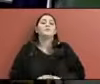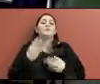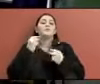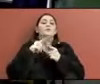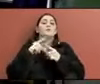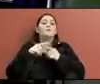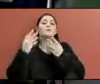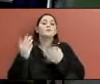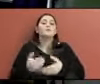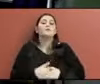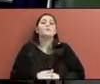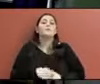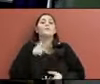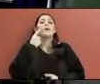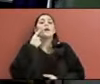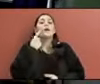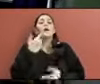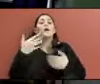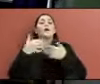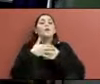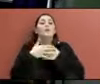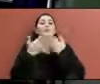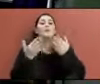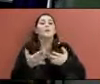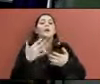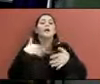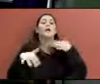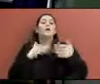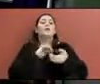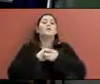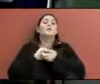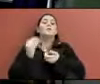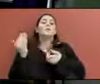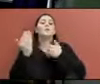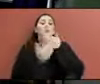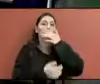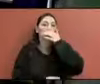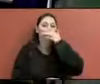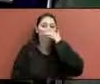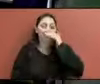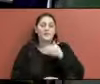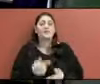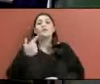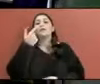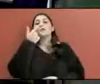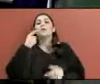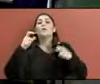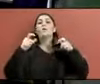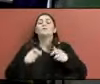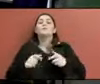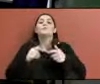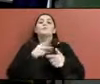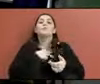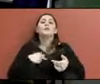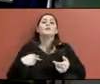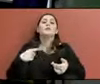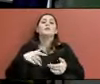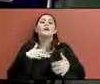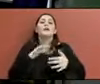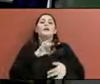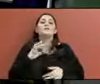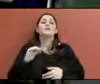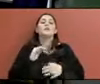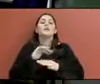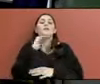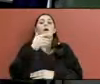Dinçer Koç, hayırlı akşamlar engelli dostları demiş. Dinçer Koç, Gölcük Belediyesi Engelsiz Yaşam Merkezi